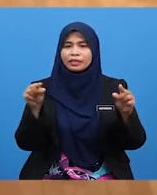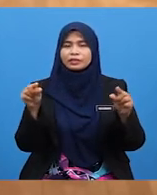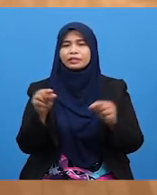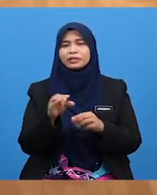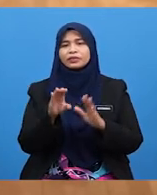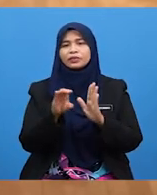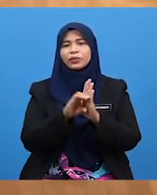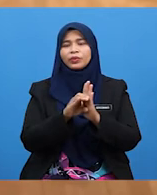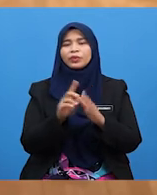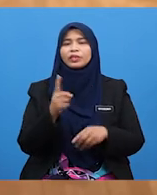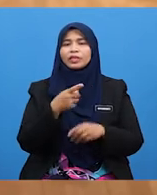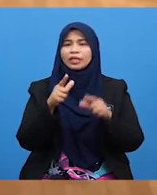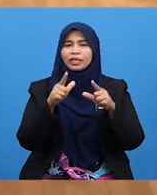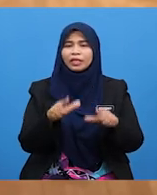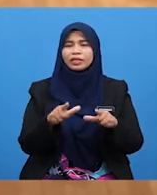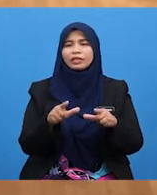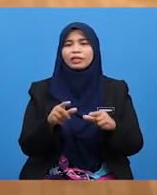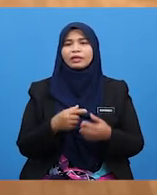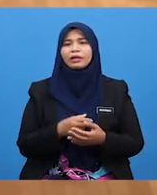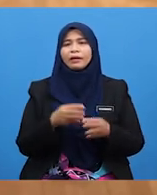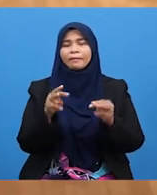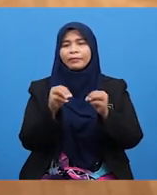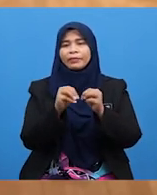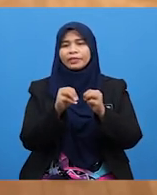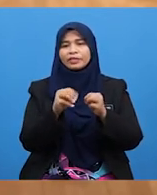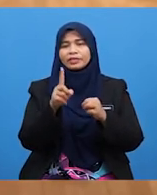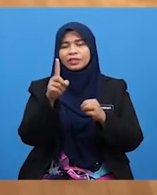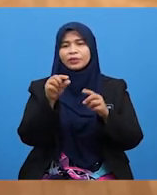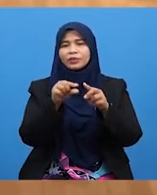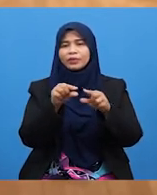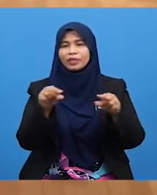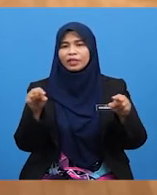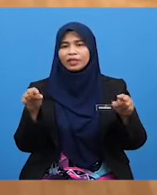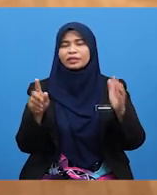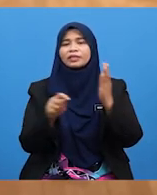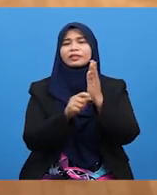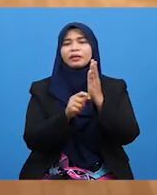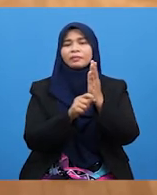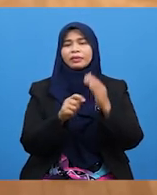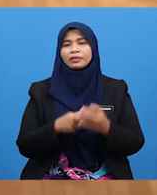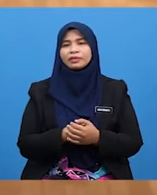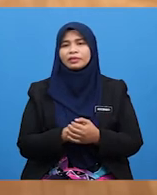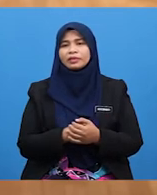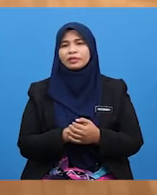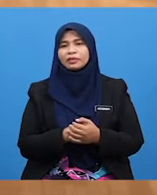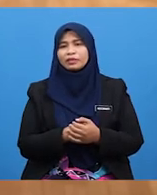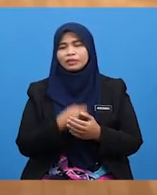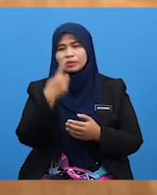satu garisan halus, kita letakkan macam satu garisan penambahan. Penambahan